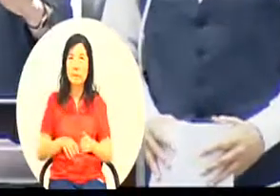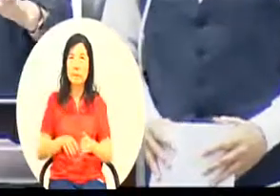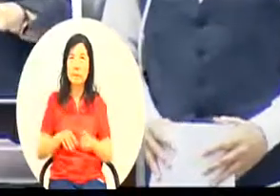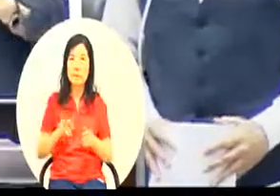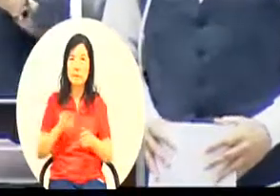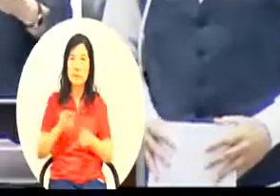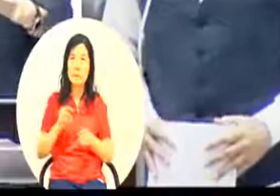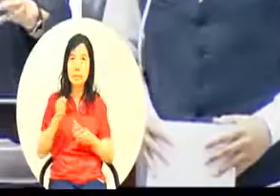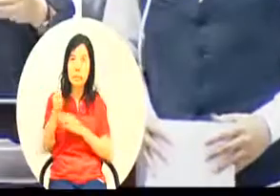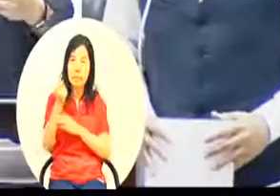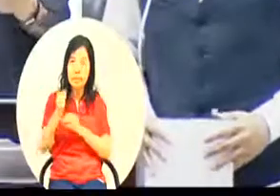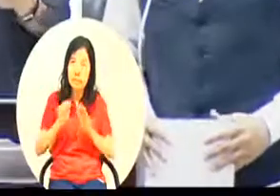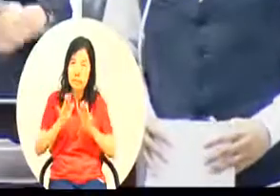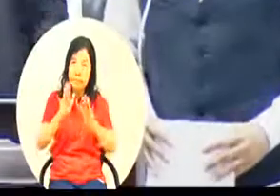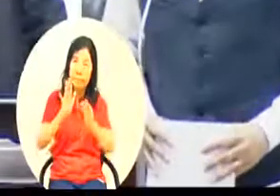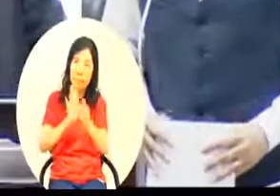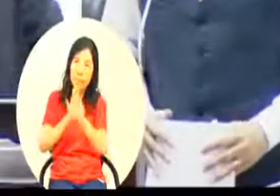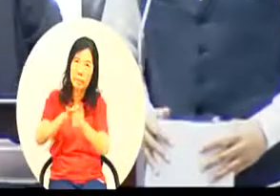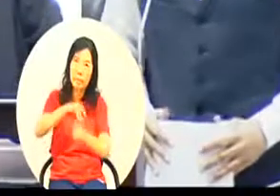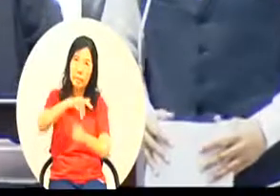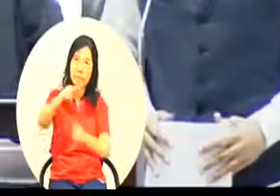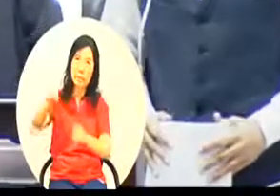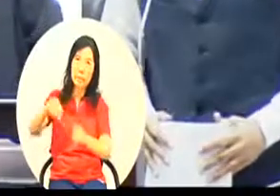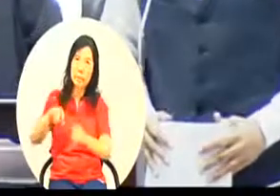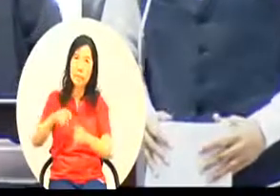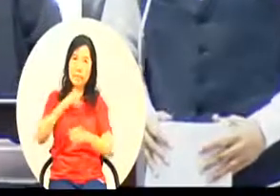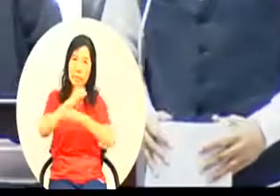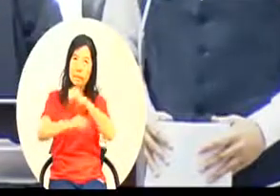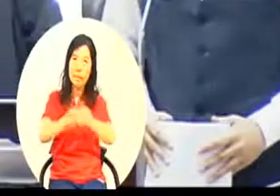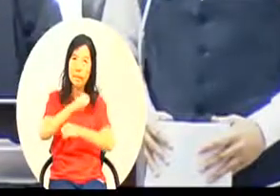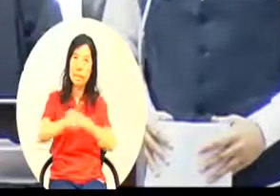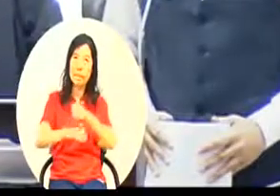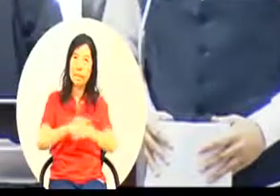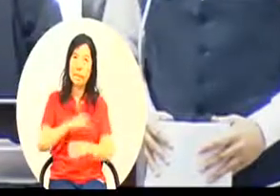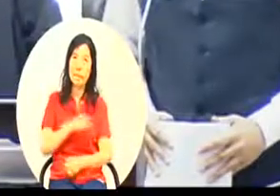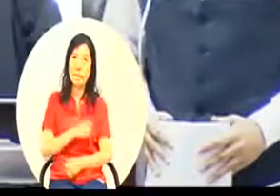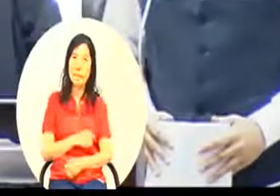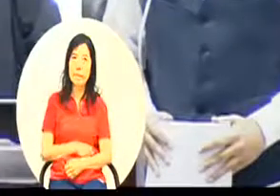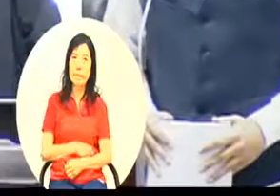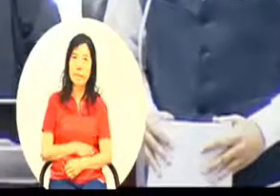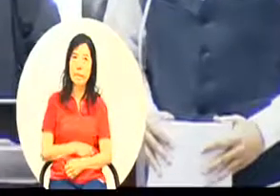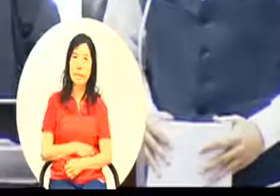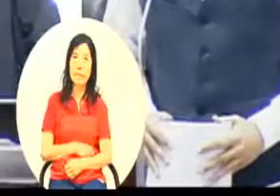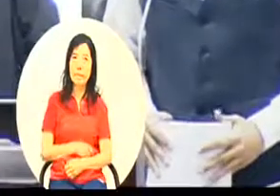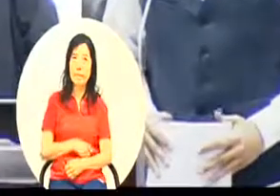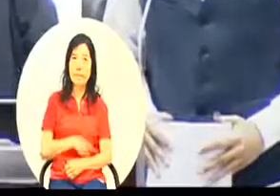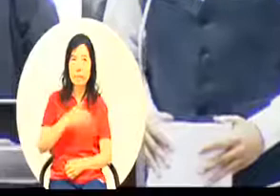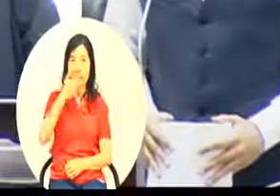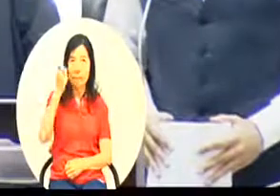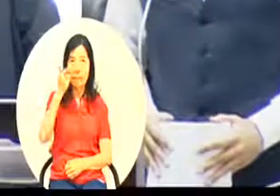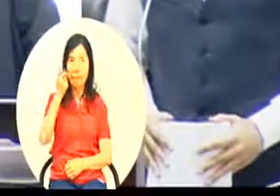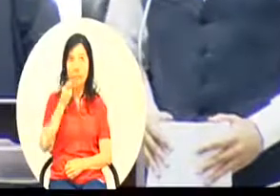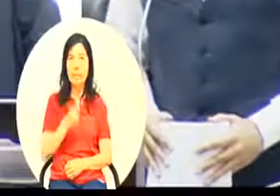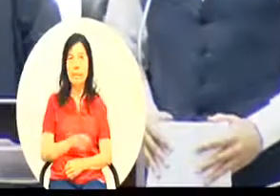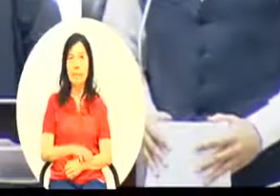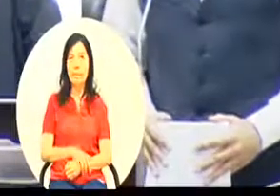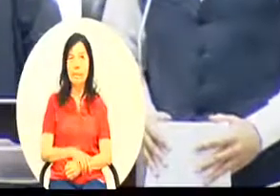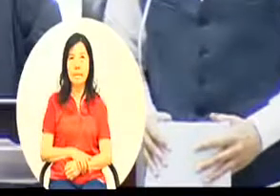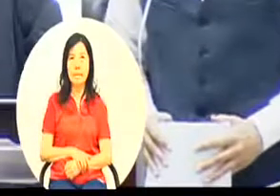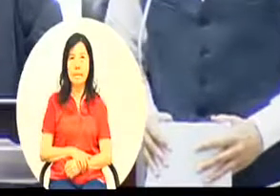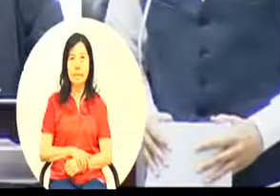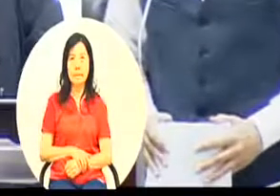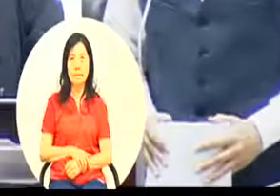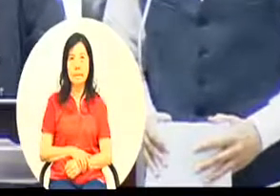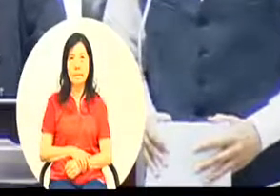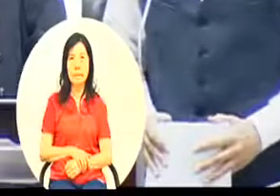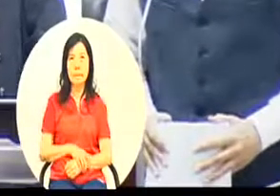步，让身心障碍者活动上这个部分能够减少空间上的阻隔，这个部分我